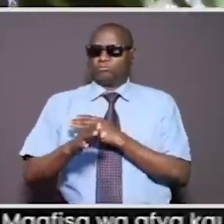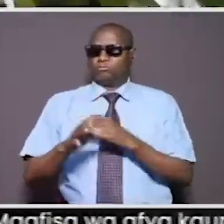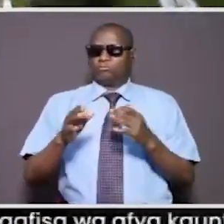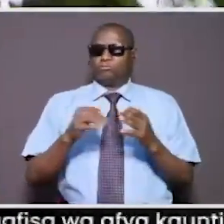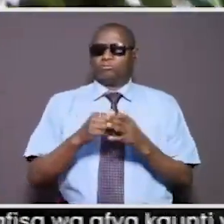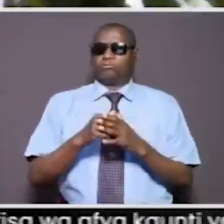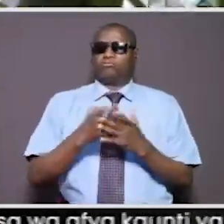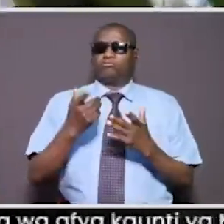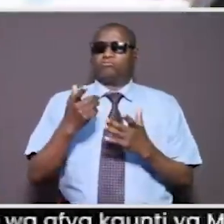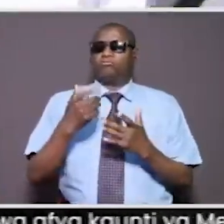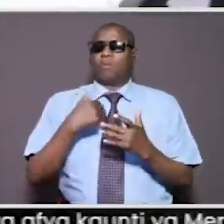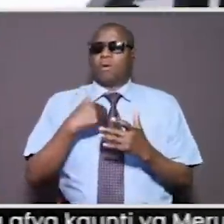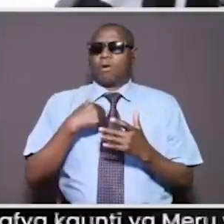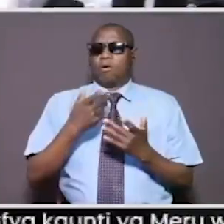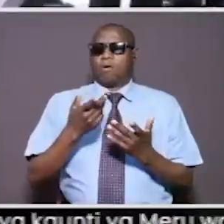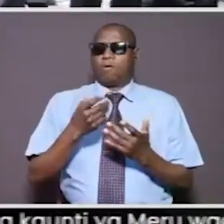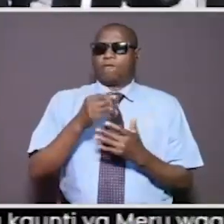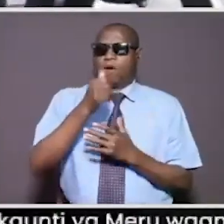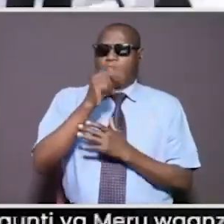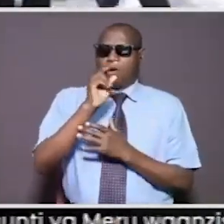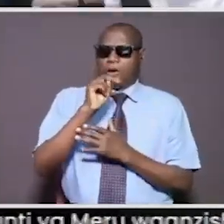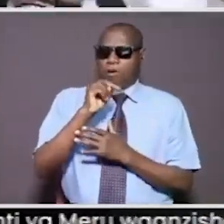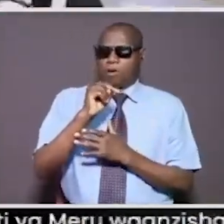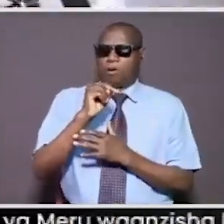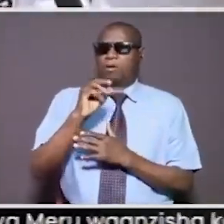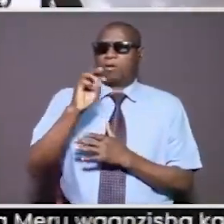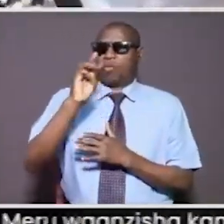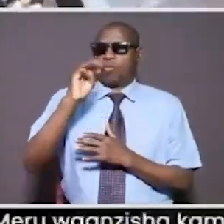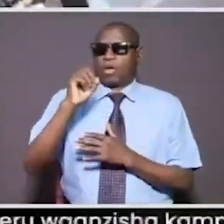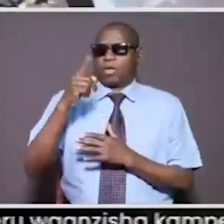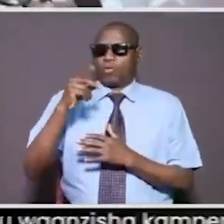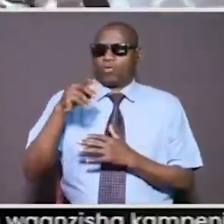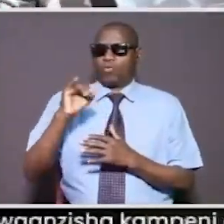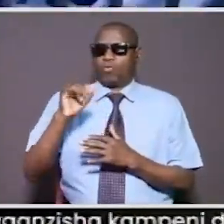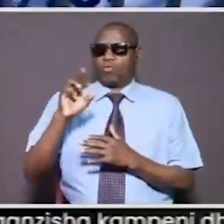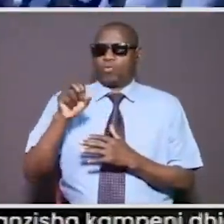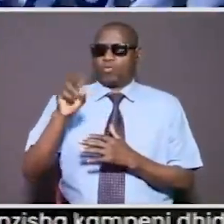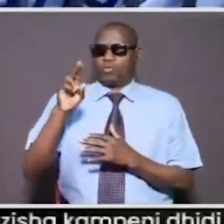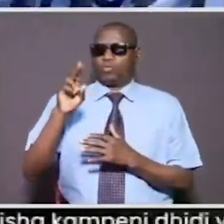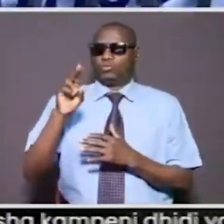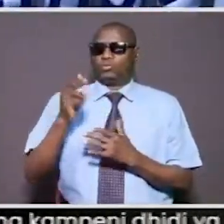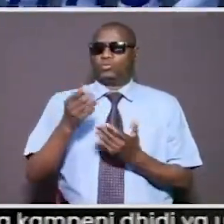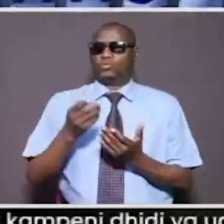la magavana Anu Waiguru kujitokeza ili kupokea na kushughulikia malalamishi yao.